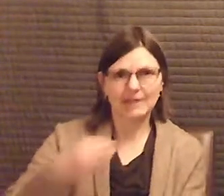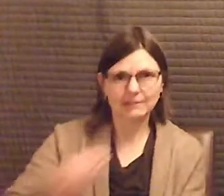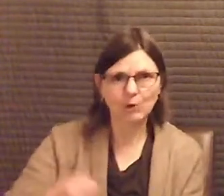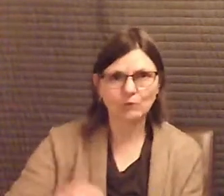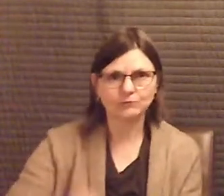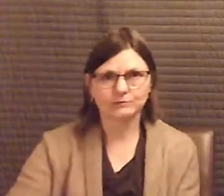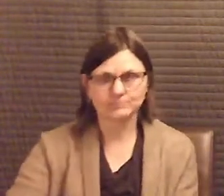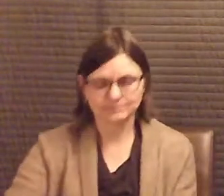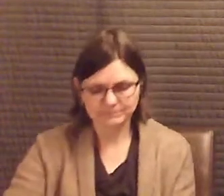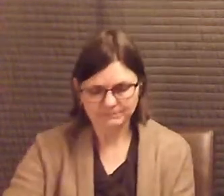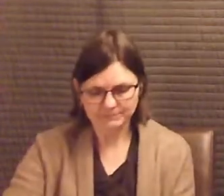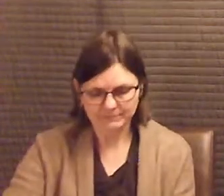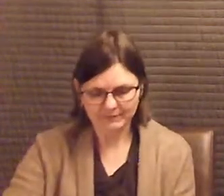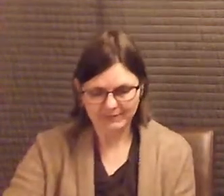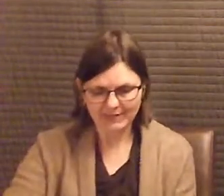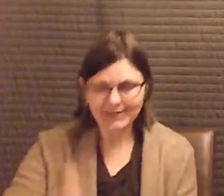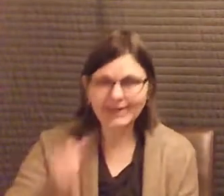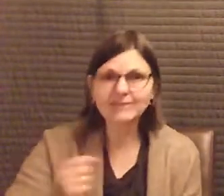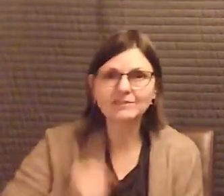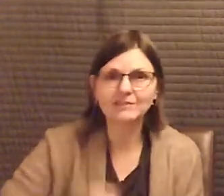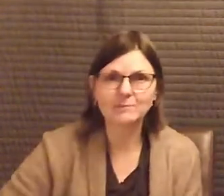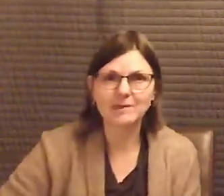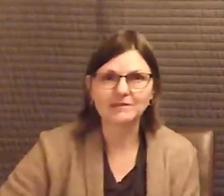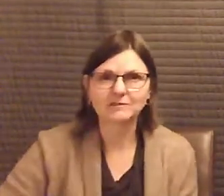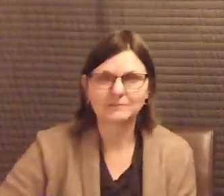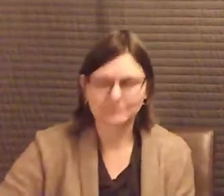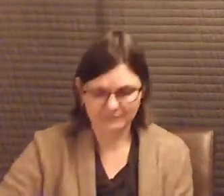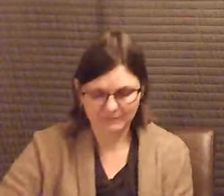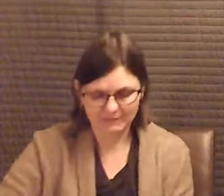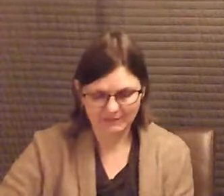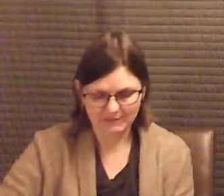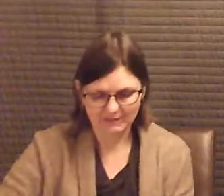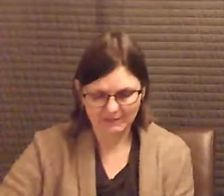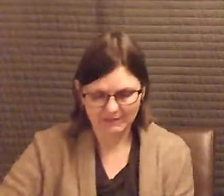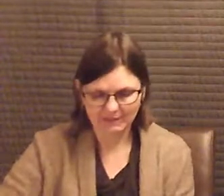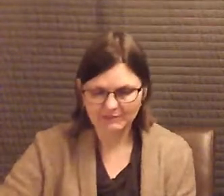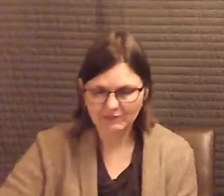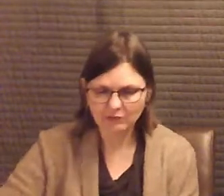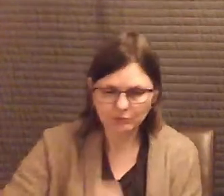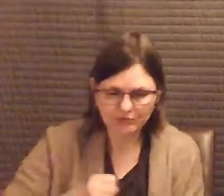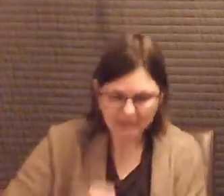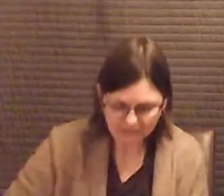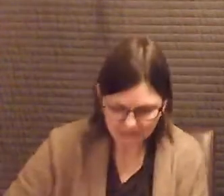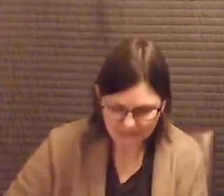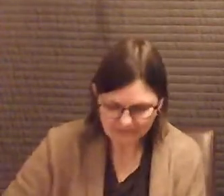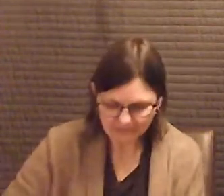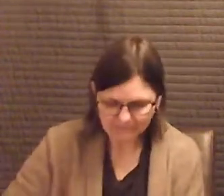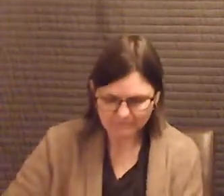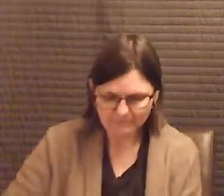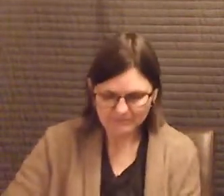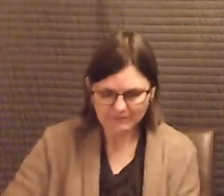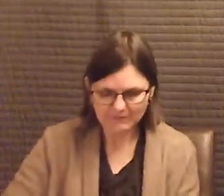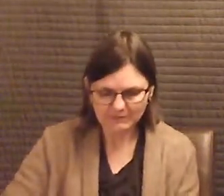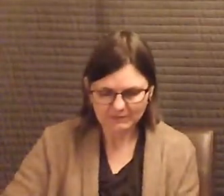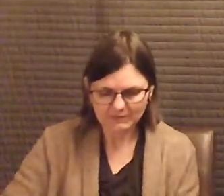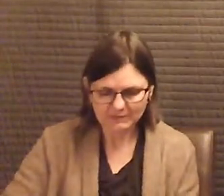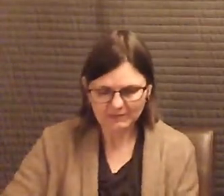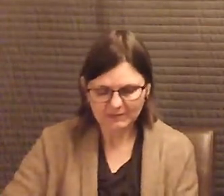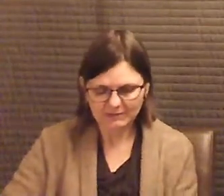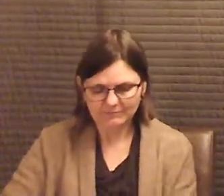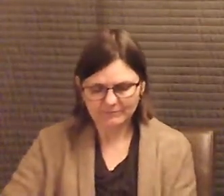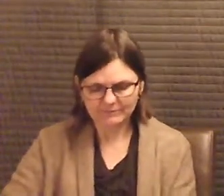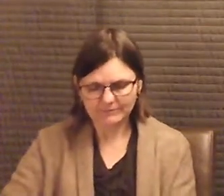hen naar boven in de church in de gemeenschap en in de jockey gebeurt in de gemeente dat